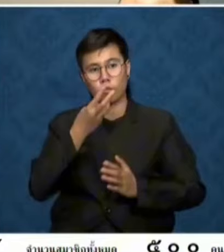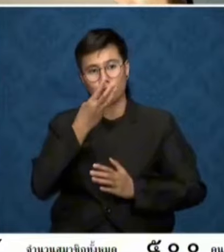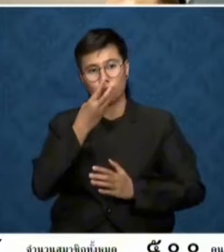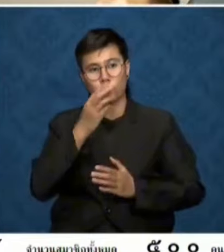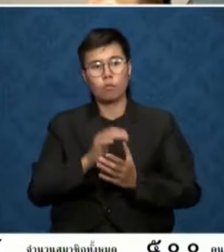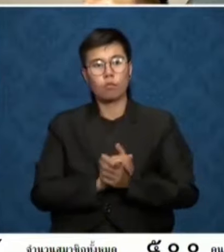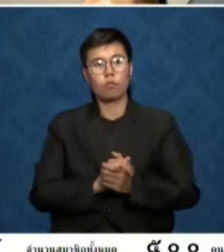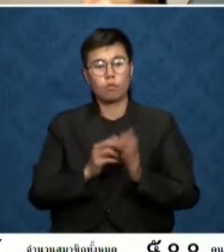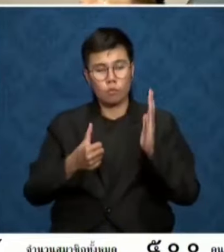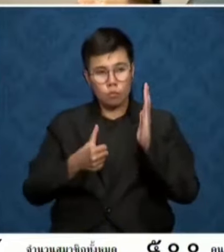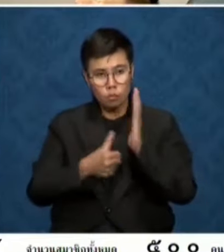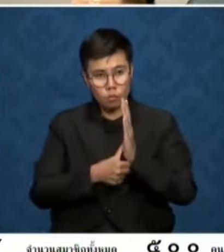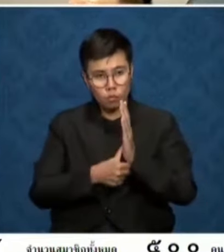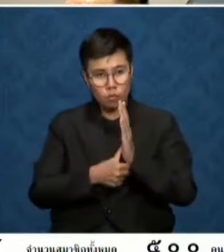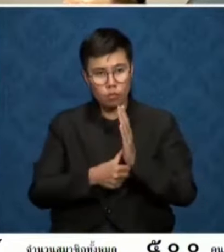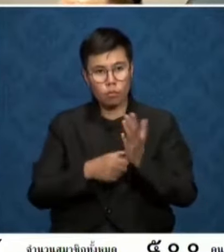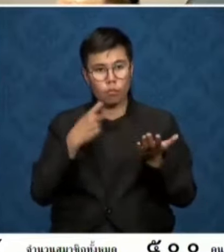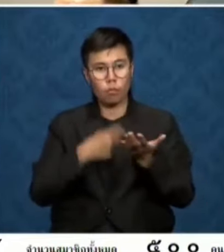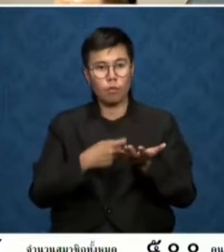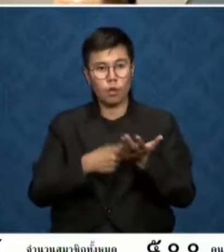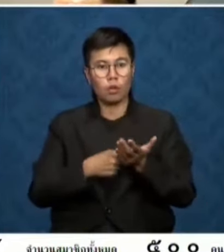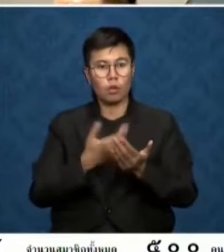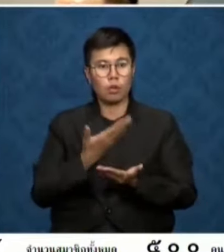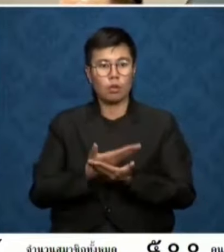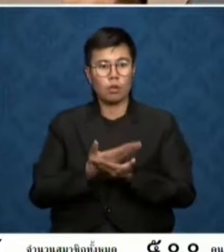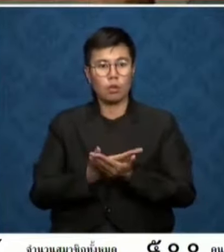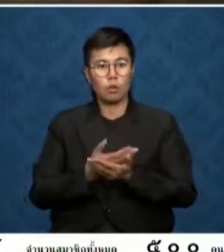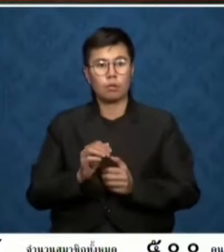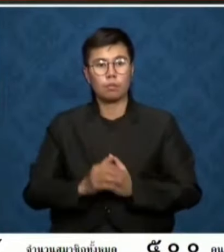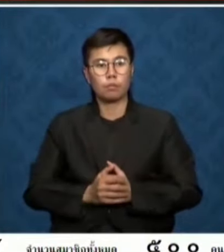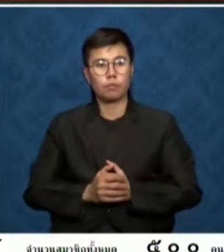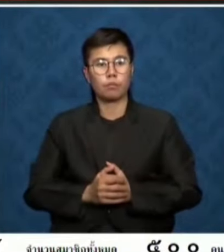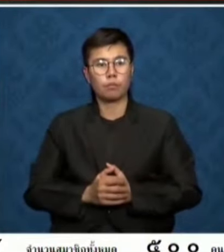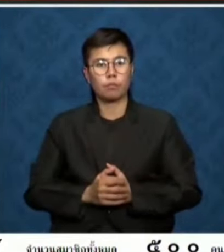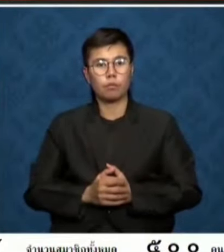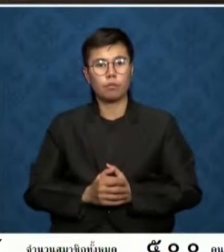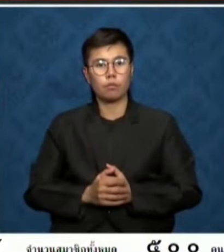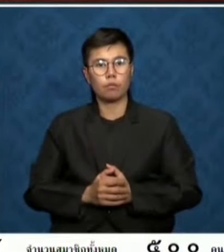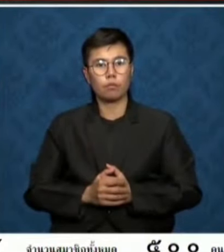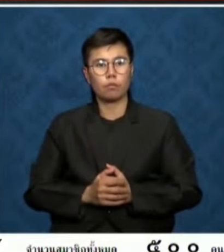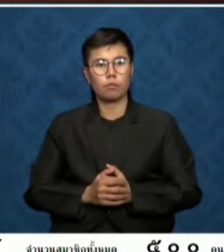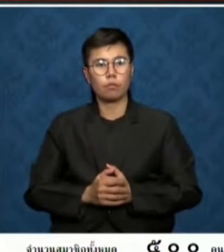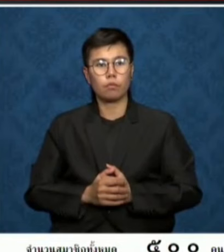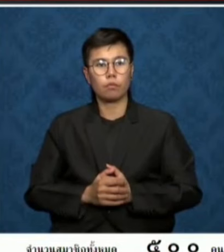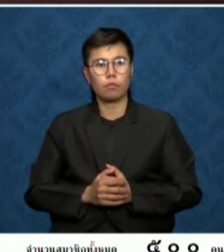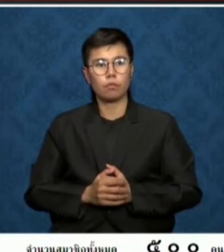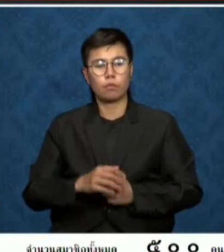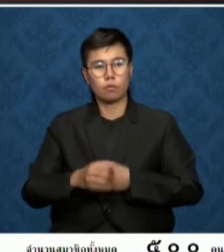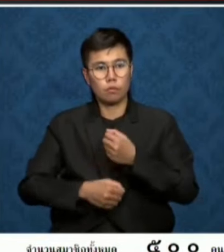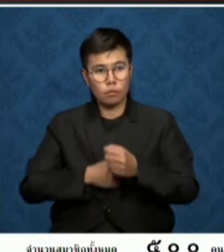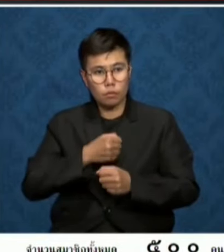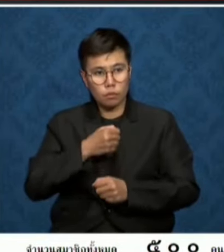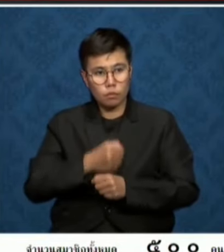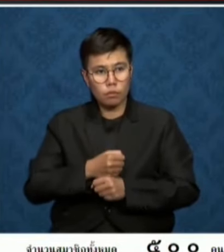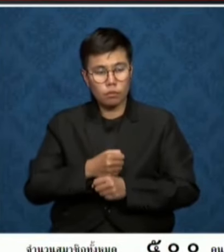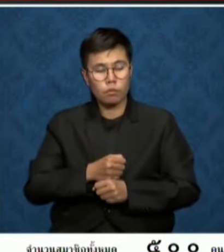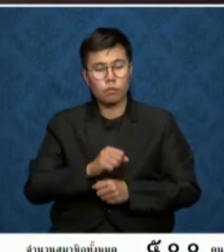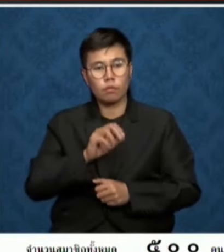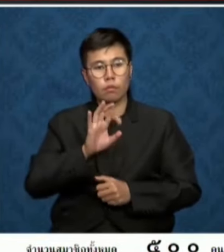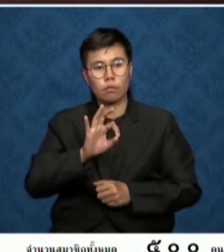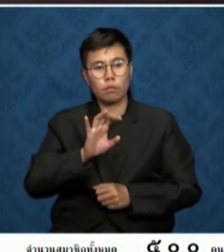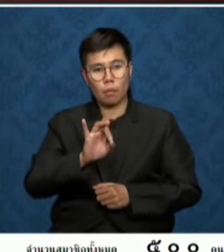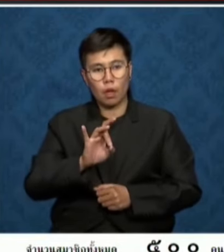โครงการประกันรายได้นะครับที่ต้องใช้งบประมาณแต่ละปีนั้นเป็น 8-9 หมื่นล้าน